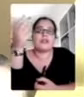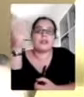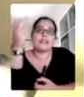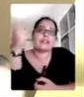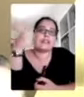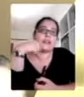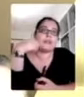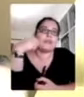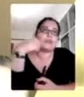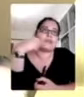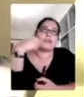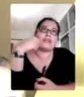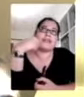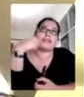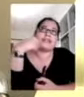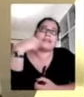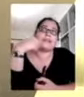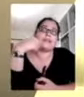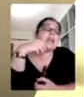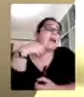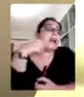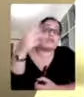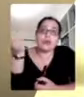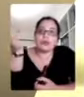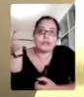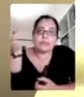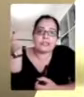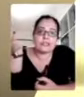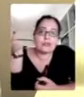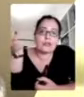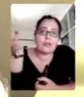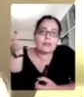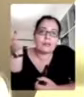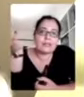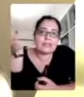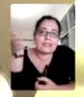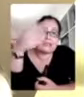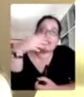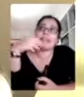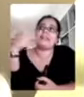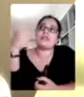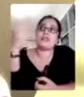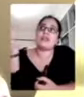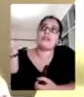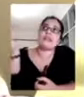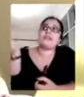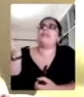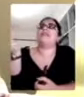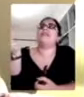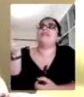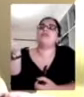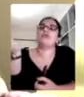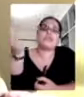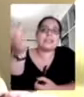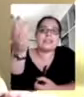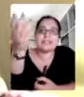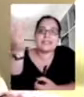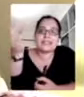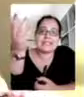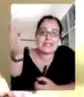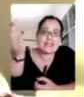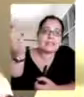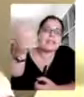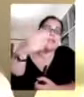hoşumuza gidiyor ve onlardan öğrenmek istiyoruz. Bazen hani çoğunlukla bu bana da oluyor. Ben bütün bilgilerimi benden çok daha fazla bildiğini düşündüğüm